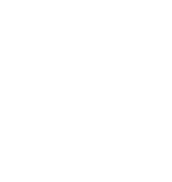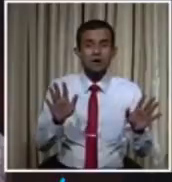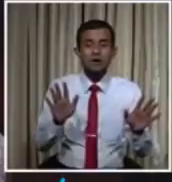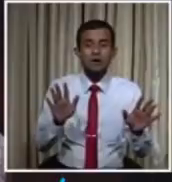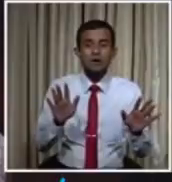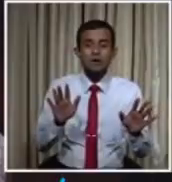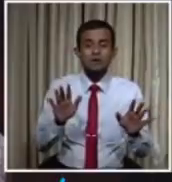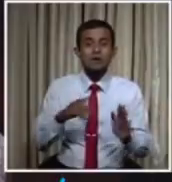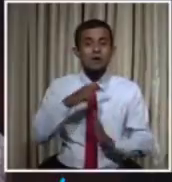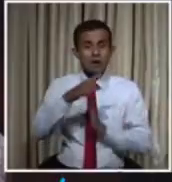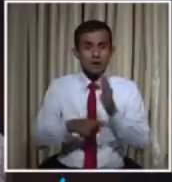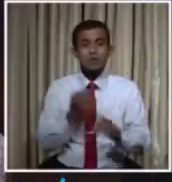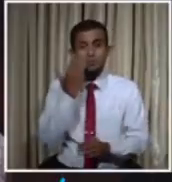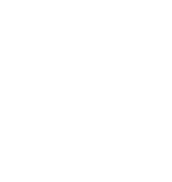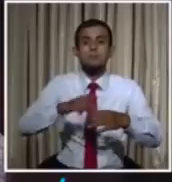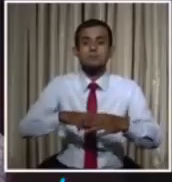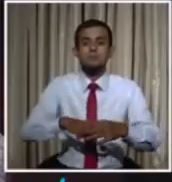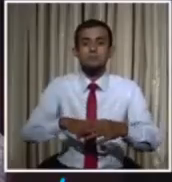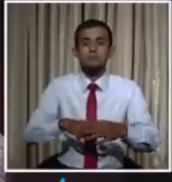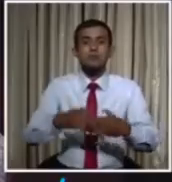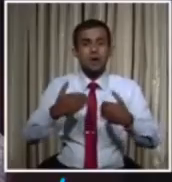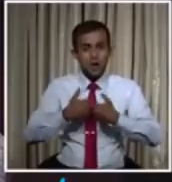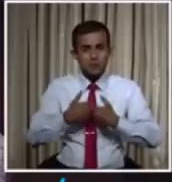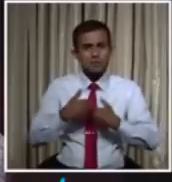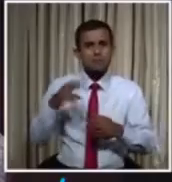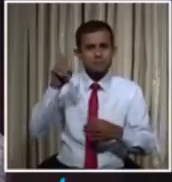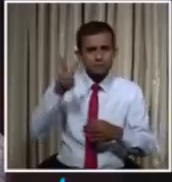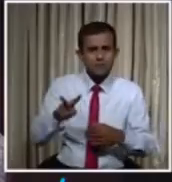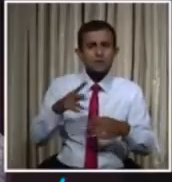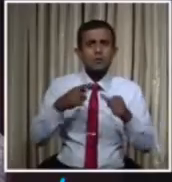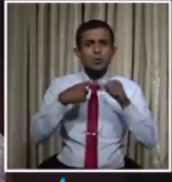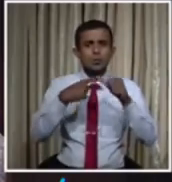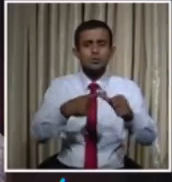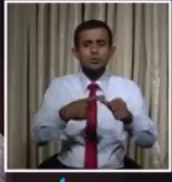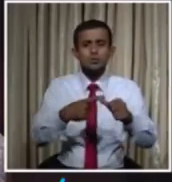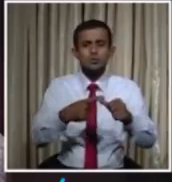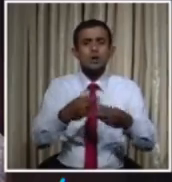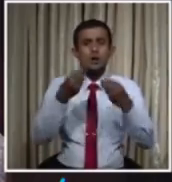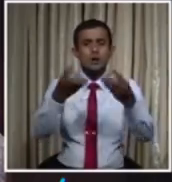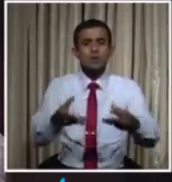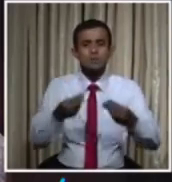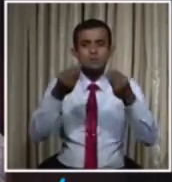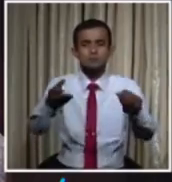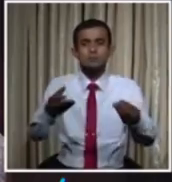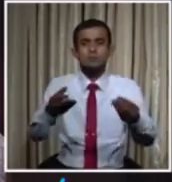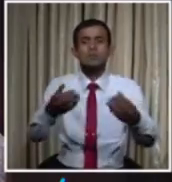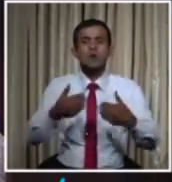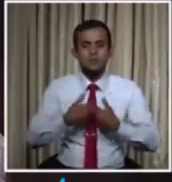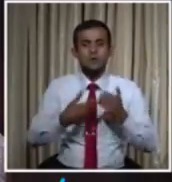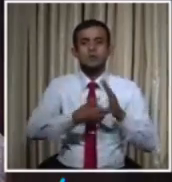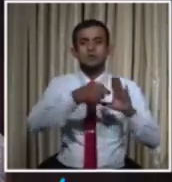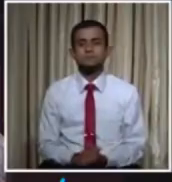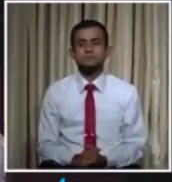වෙනුවට රට මුහුණ දෙන ප්‍රශ්නවලට අප විශ්වාස කරන විසඳුම් ලබා දෙන්නට අපි උත්සාහ කරන